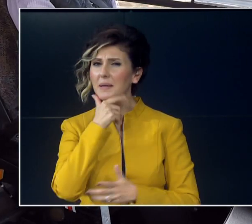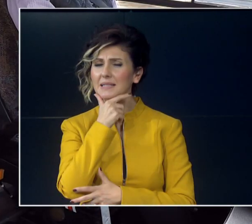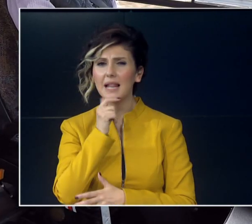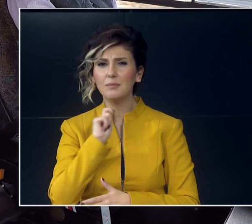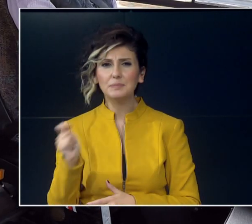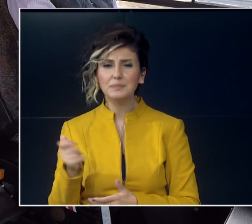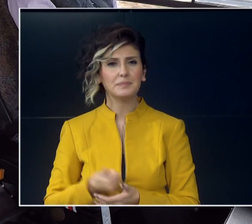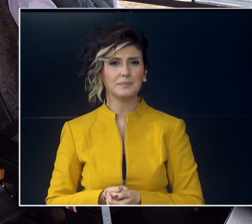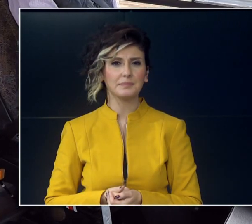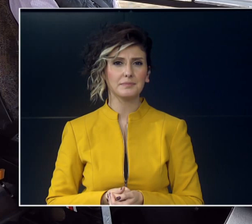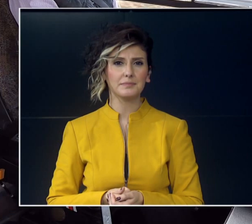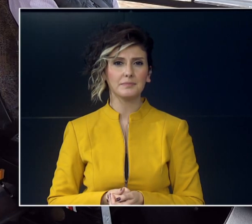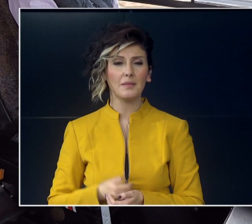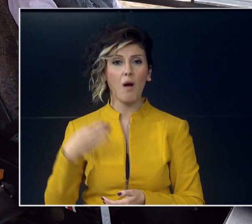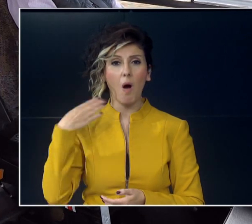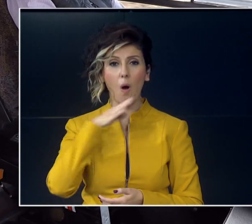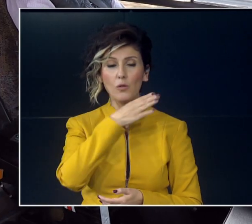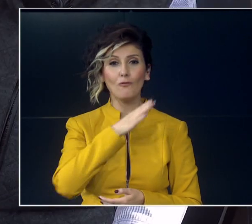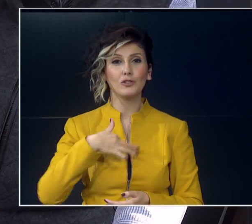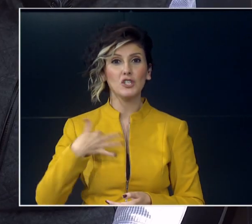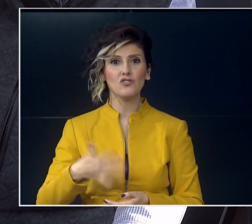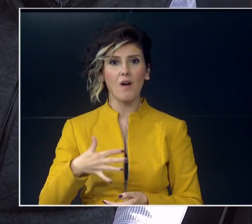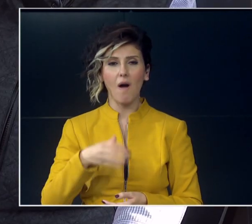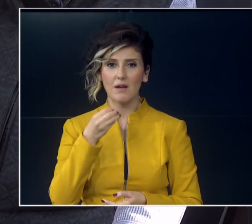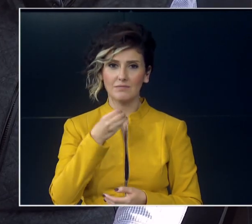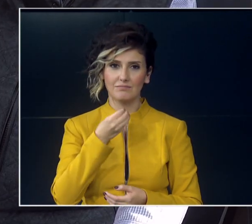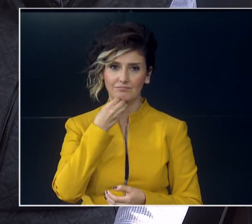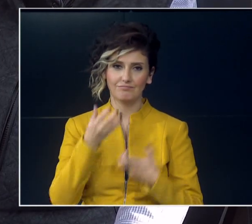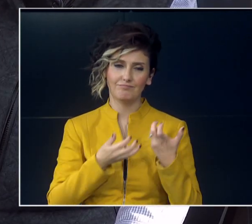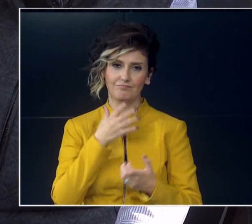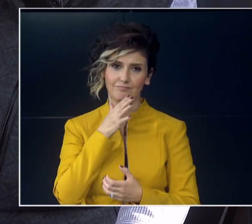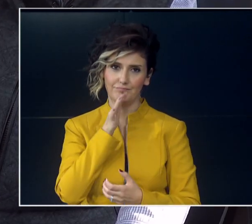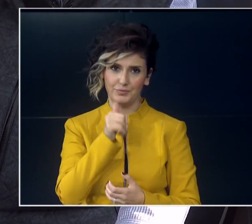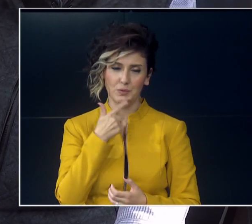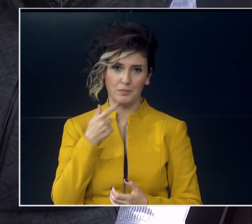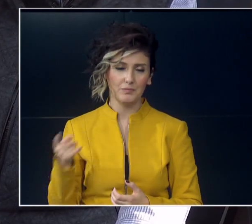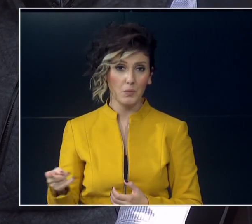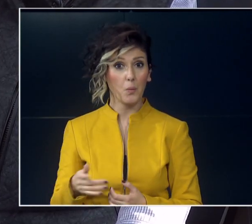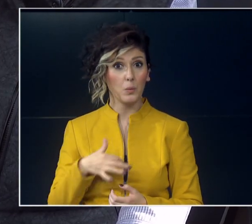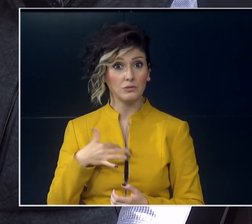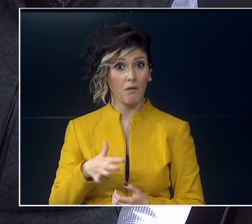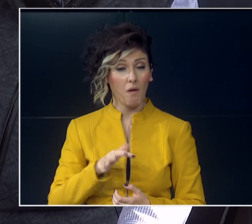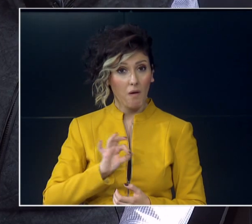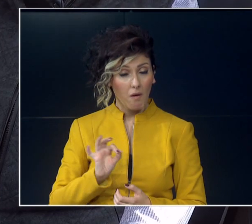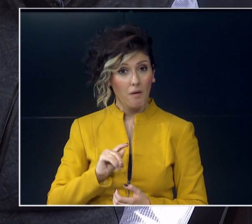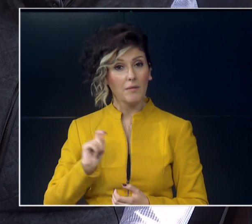Mesela Arnavut ciğerini güzel yaparım. Oo, ciğer. Ondan sonra